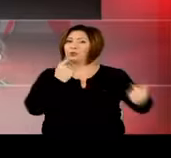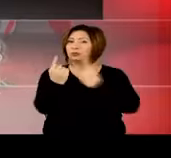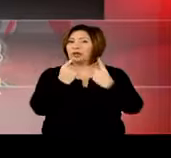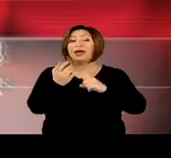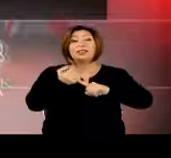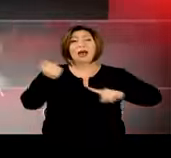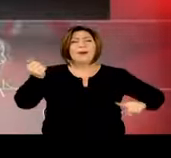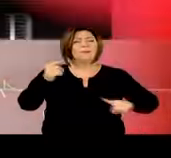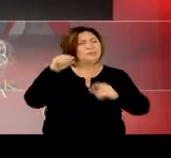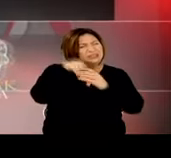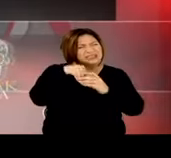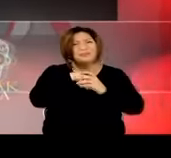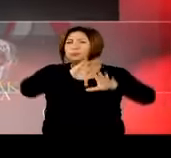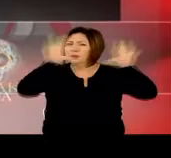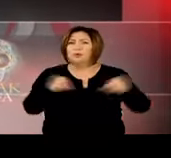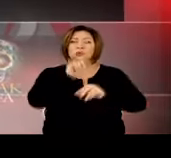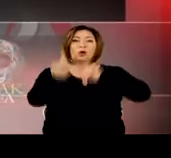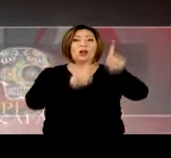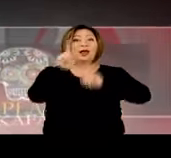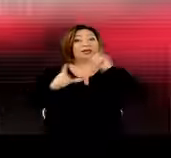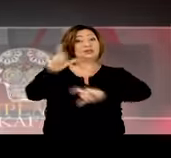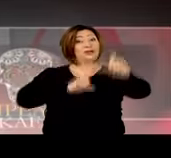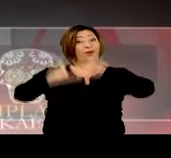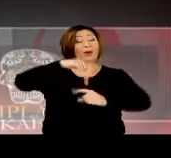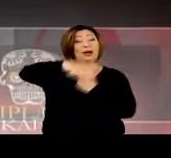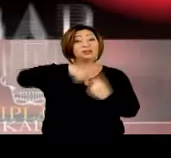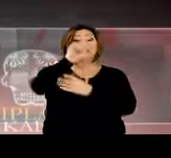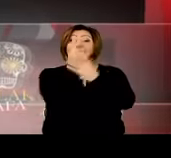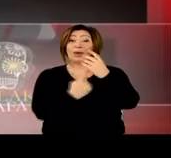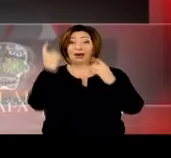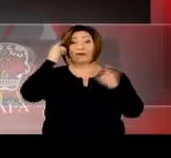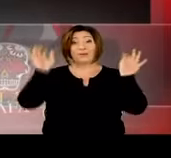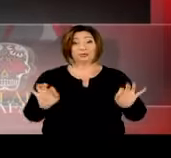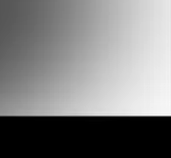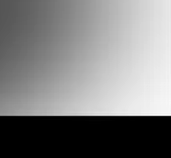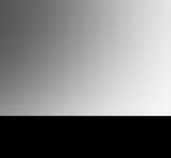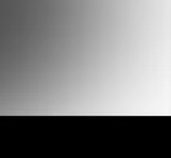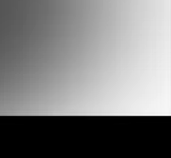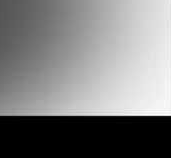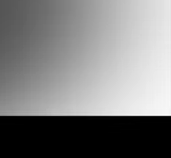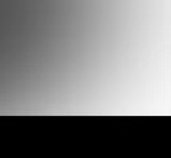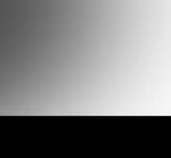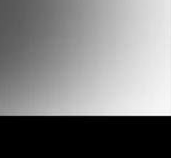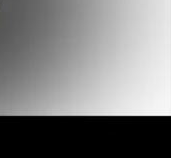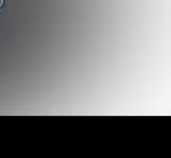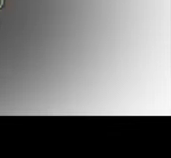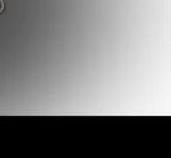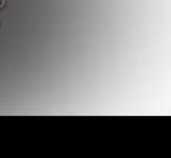Kebap üzerine bütün sorulara bu gece cevaplar arayacağız. Çıplak Kafa başlıyor. Sizin